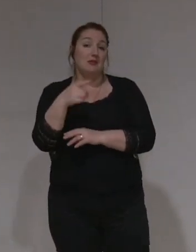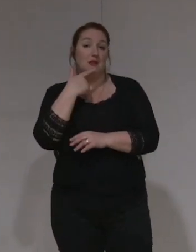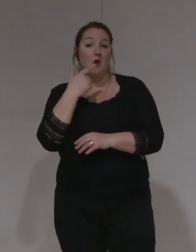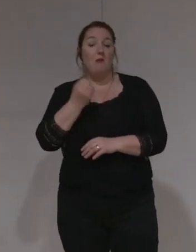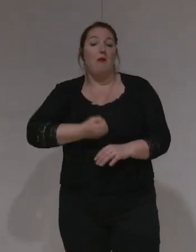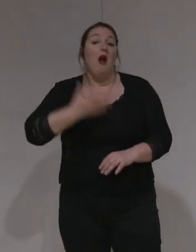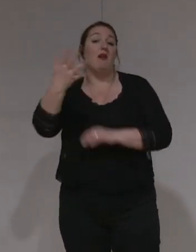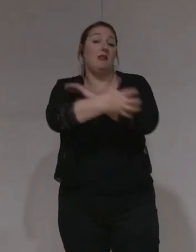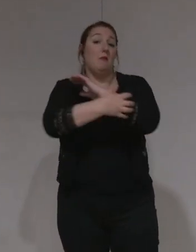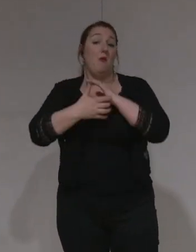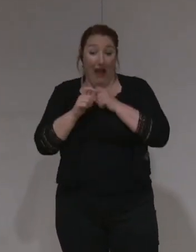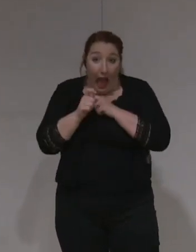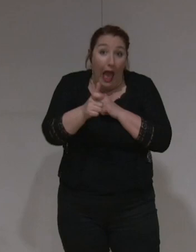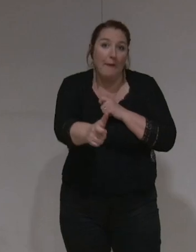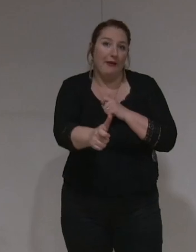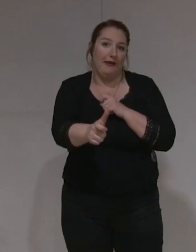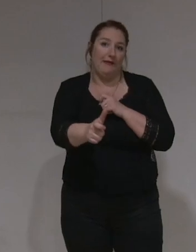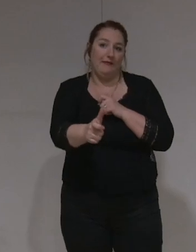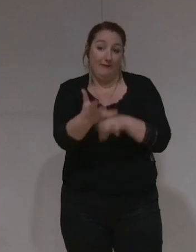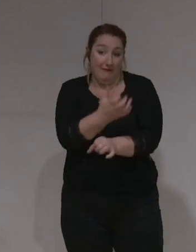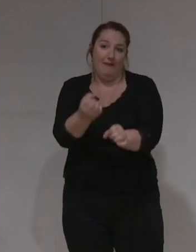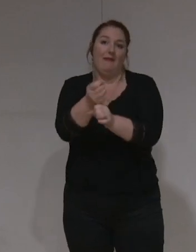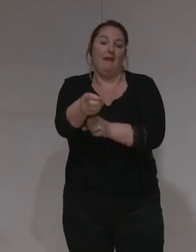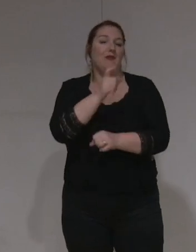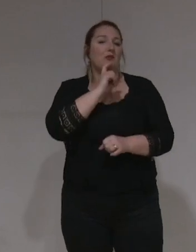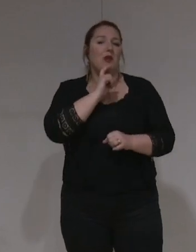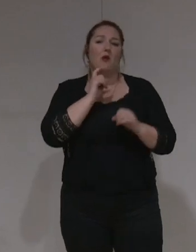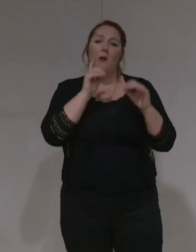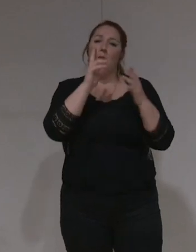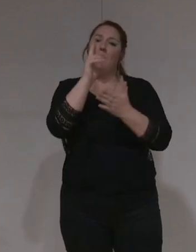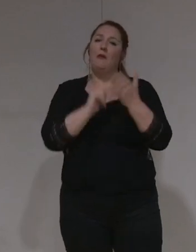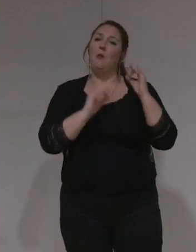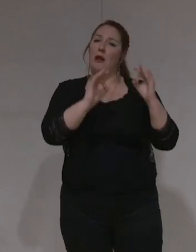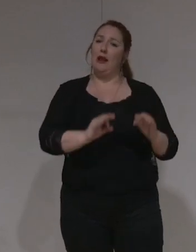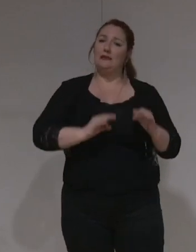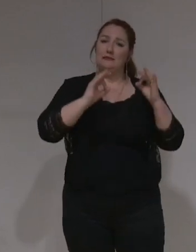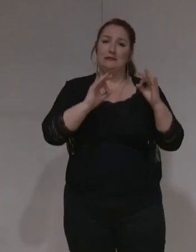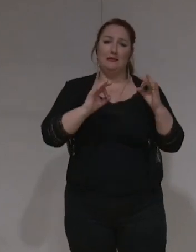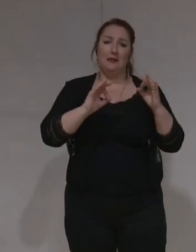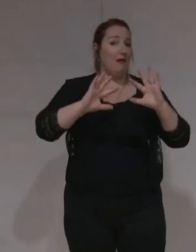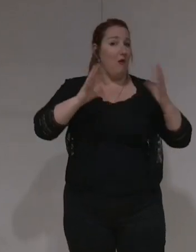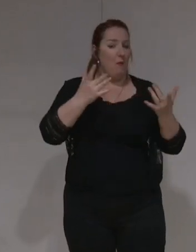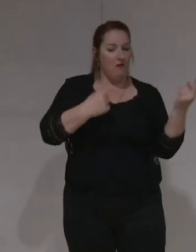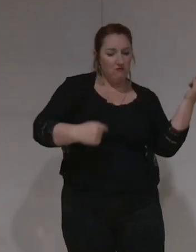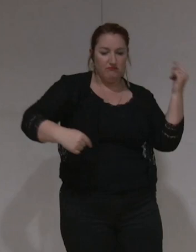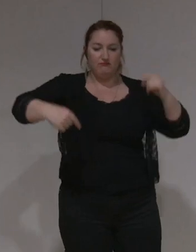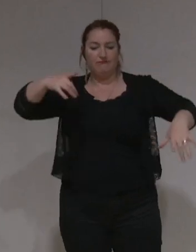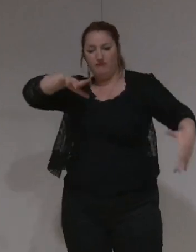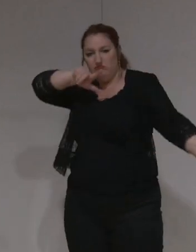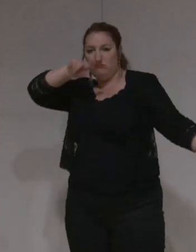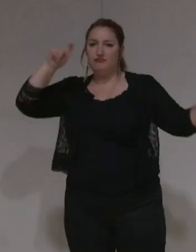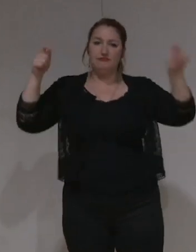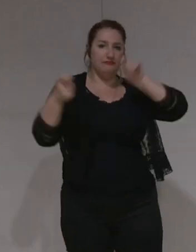comment finalement Mario Merz de cette peinture classique que vous vous avez vu tout à l'heure passe à une peinture totalement repensée